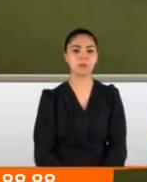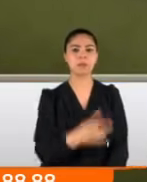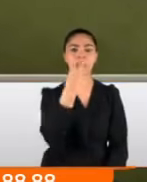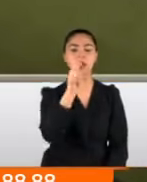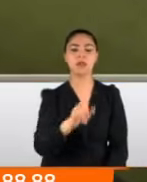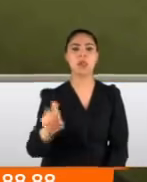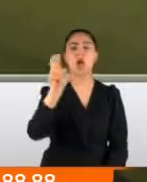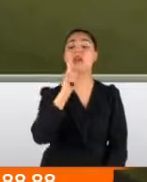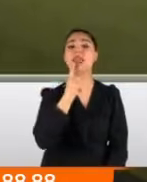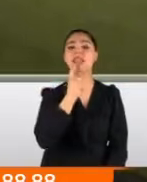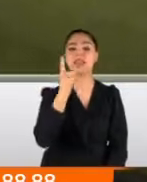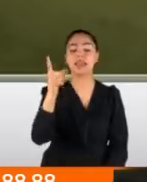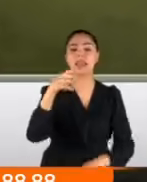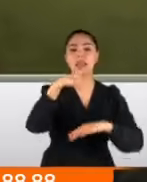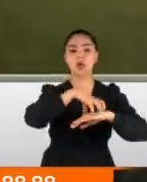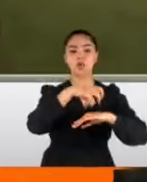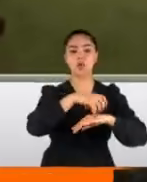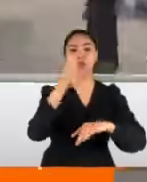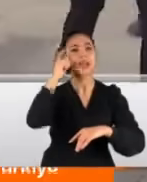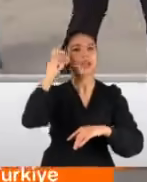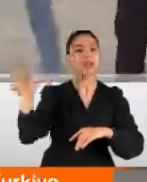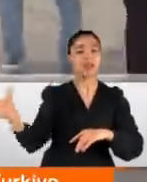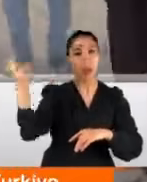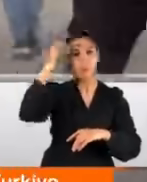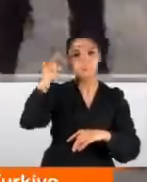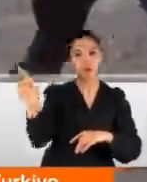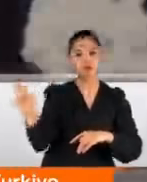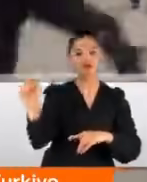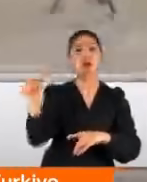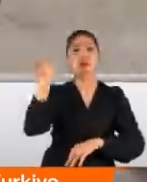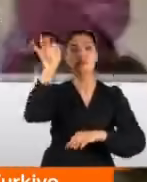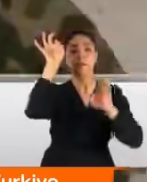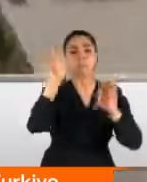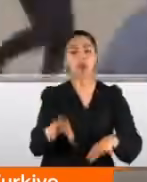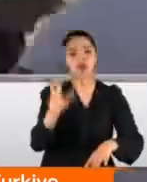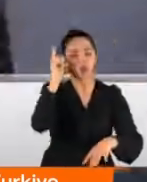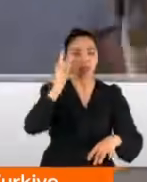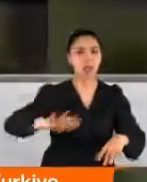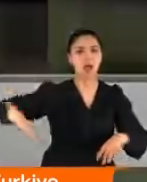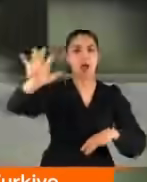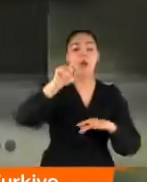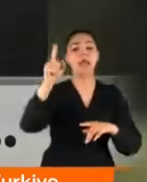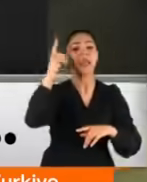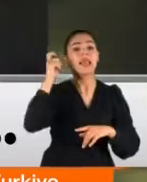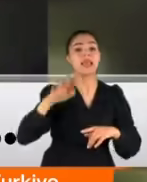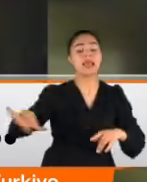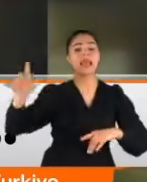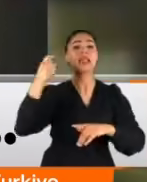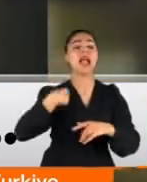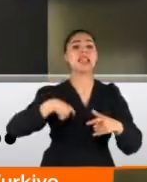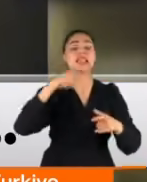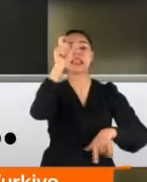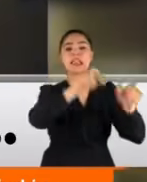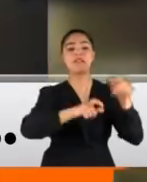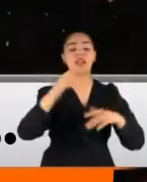2017'de Kudüs'ü İsrail'in başkenti olarak tanıyarak operasyonun fitilini bu Amerika İsrail'in sivillere yönelik